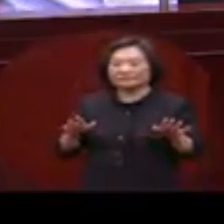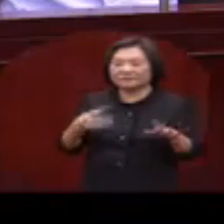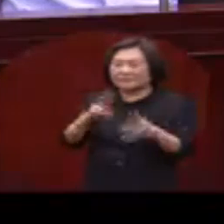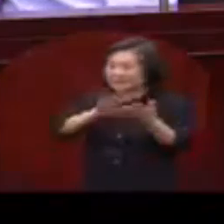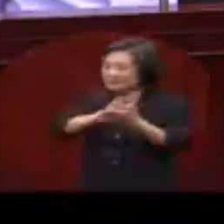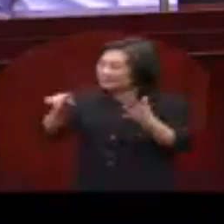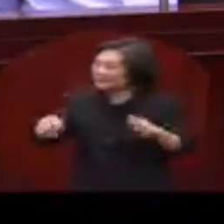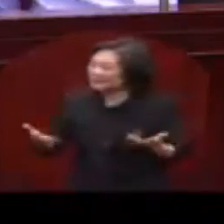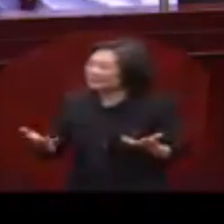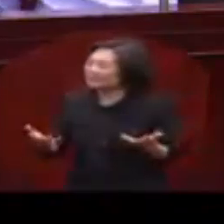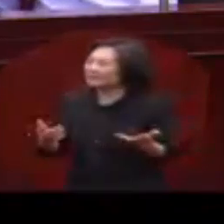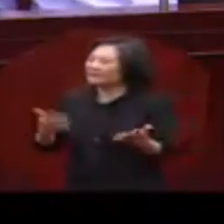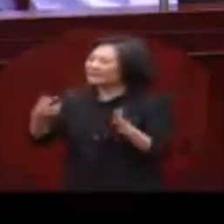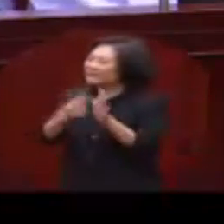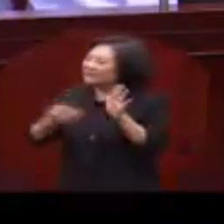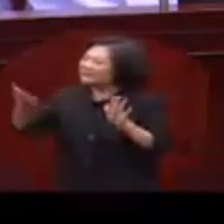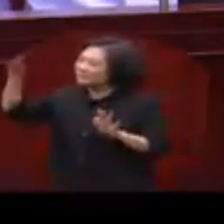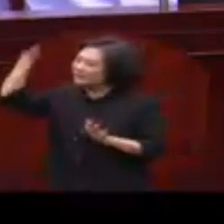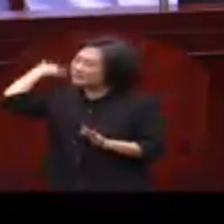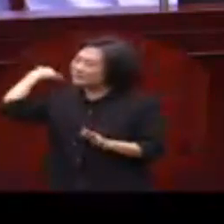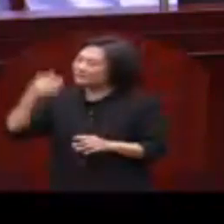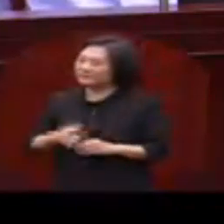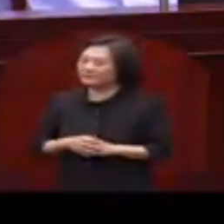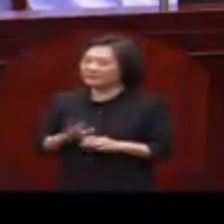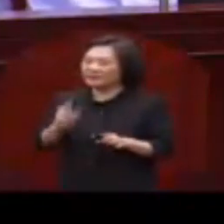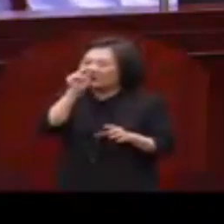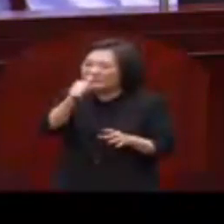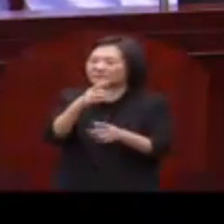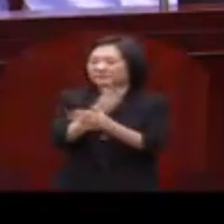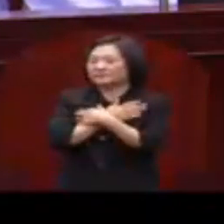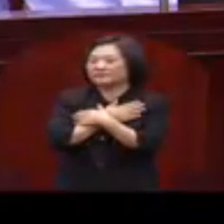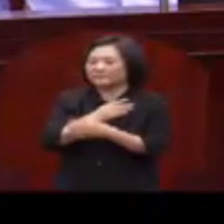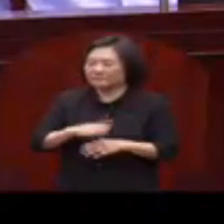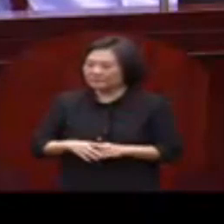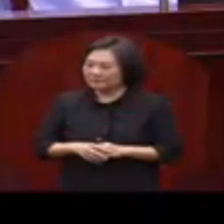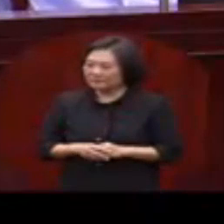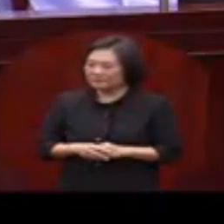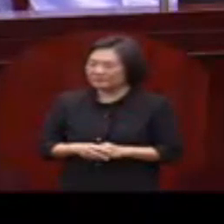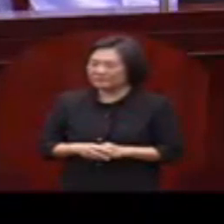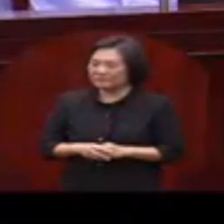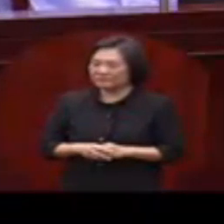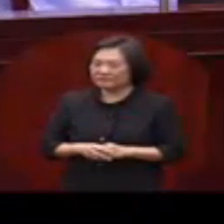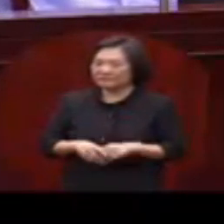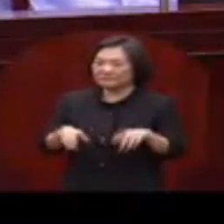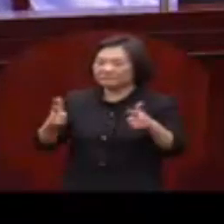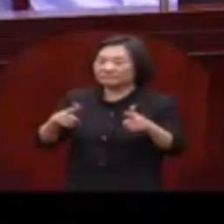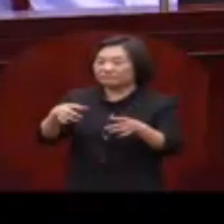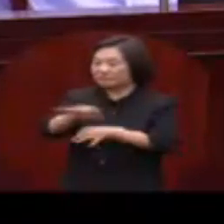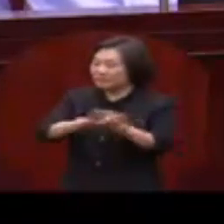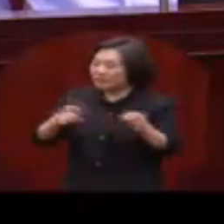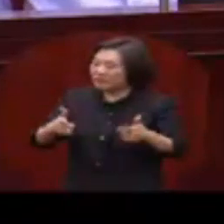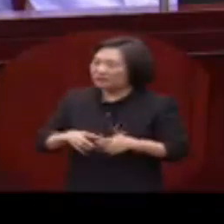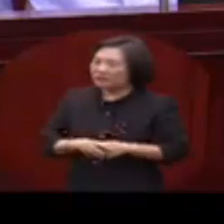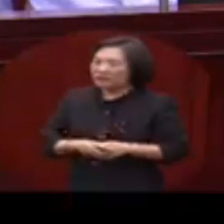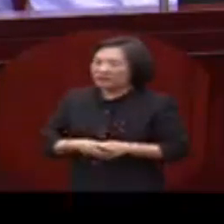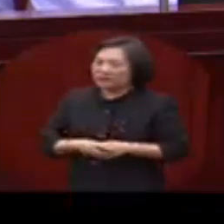幼，因为这以前我倒觉得这样的特幼不太可能有什么非盈利的，因为没有人有兴趣，所以特